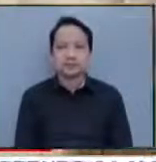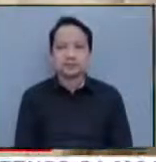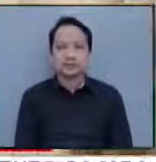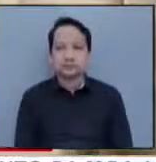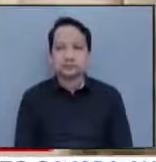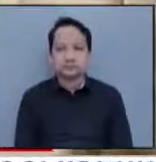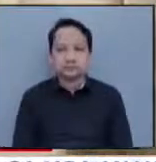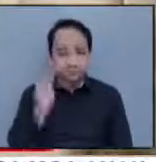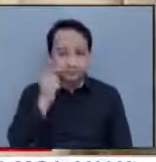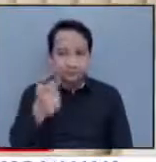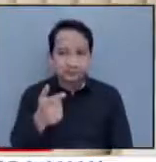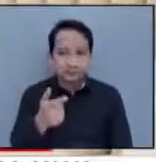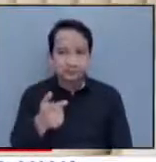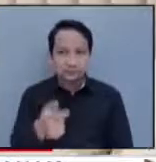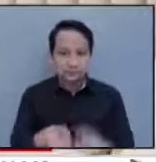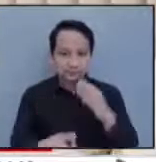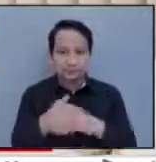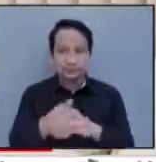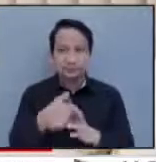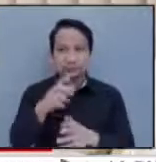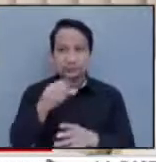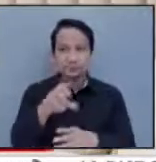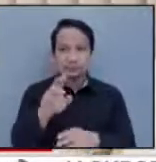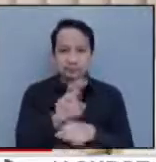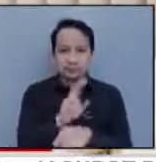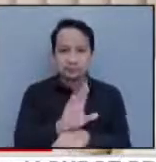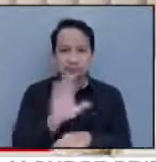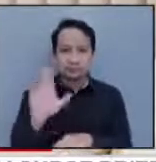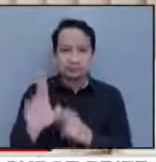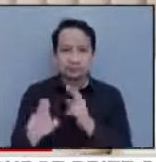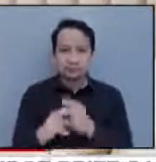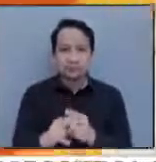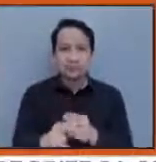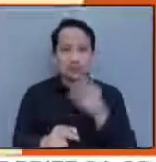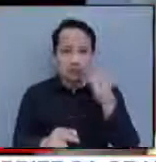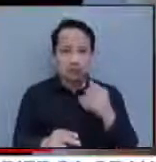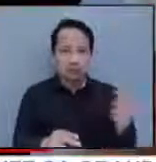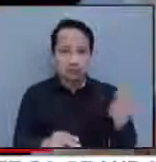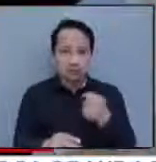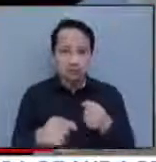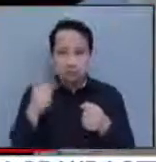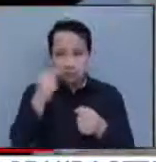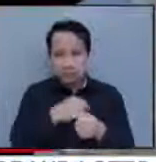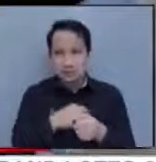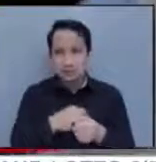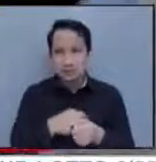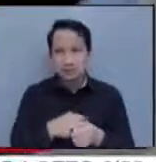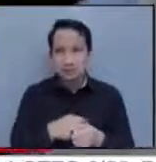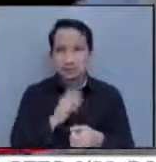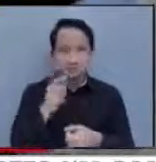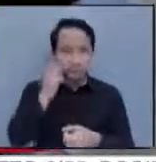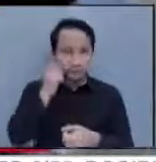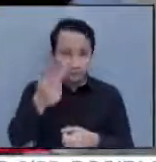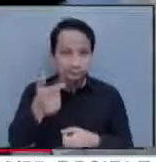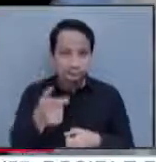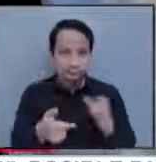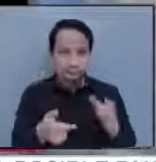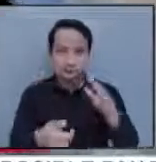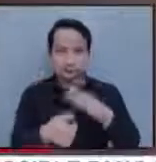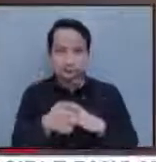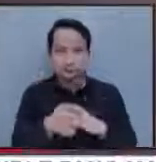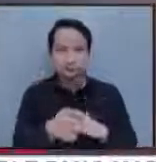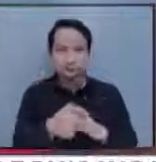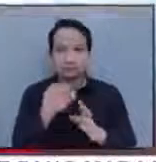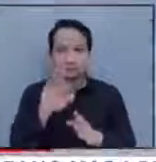Toni Gonzaga nilabas ang scammer na gumamit ng kanyang pangalan para makapanloko. Mismong si Toni ang naglabas ng